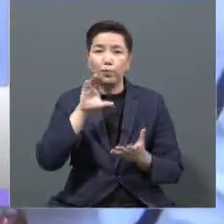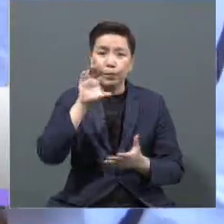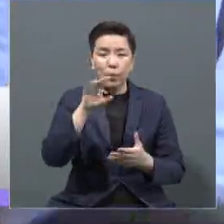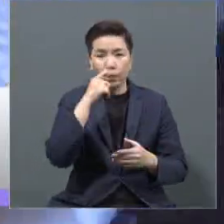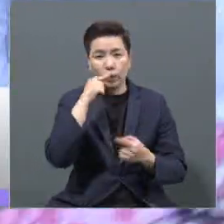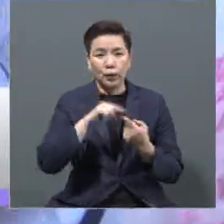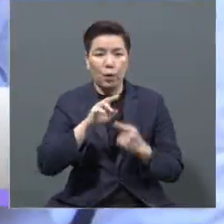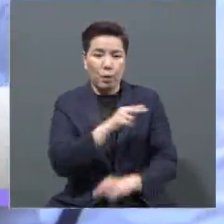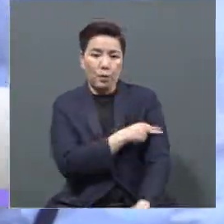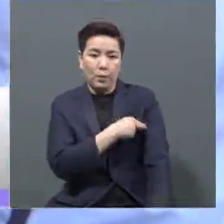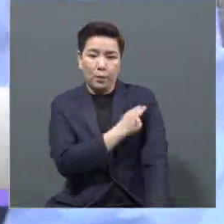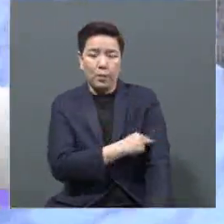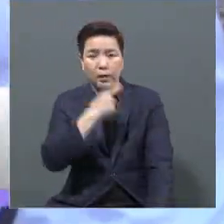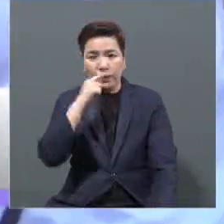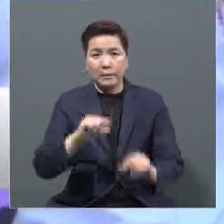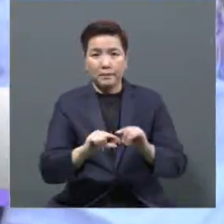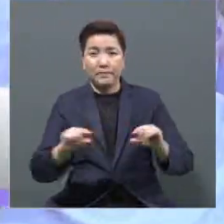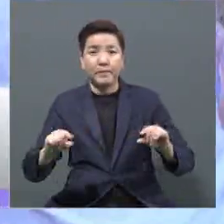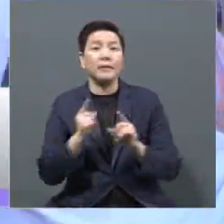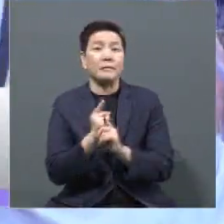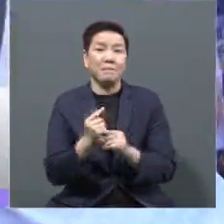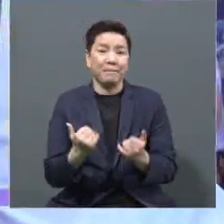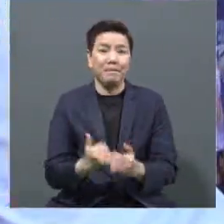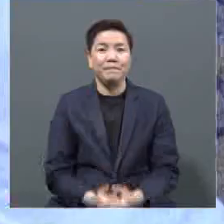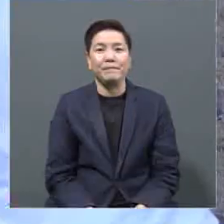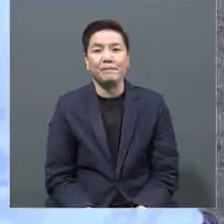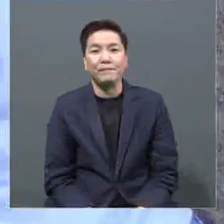ของการแพทย์แผนไทยและการแพทย์ทางเลือกครับ